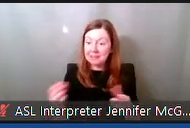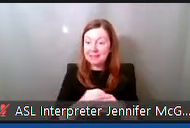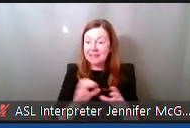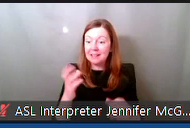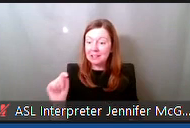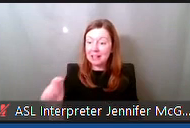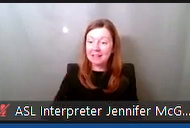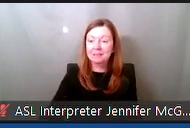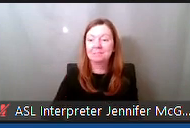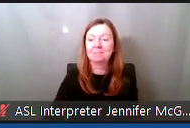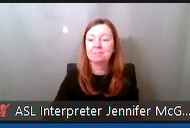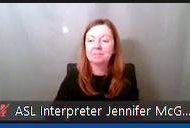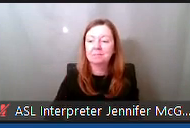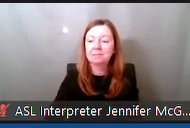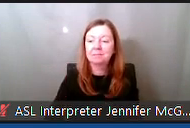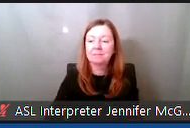记。